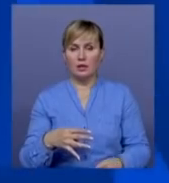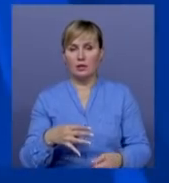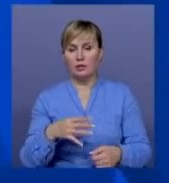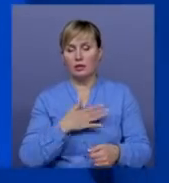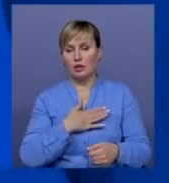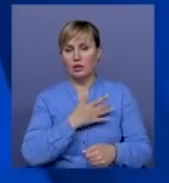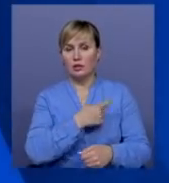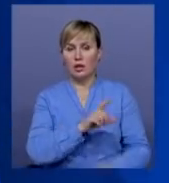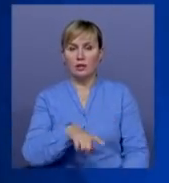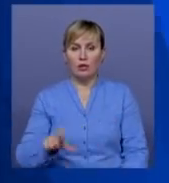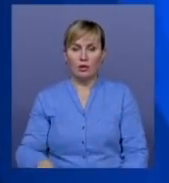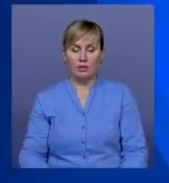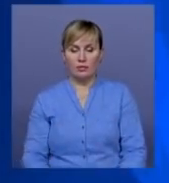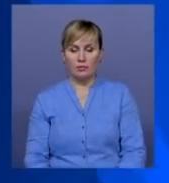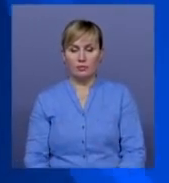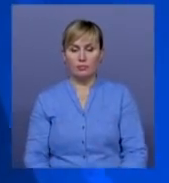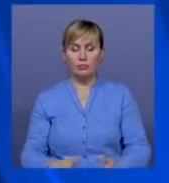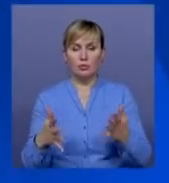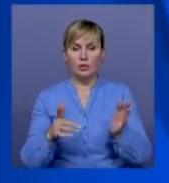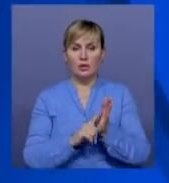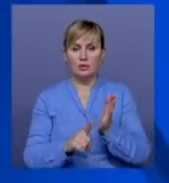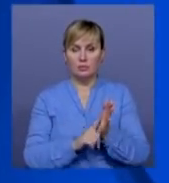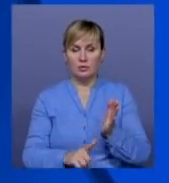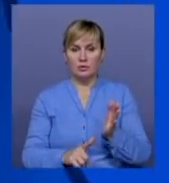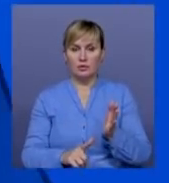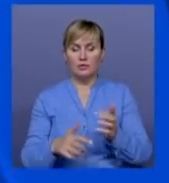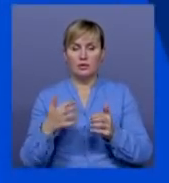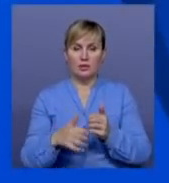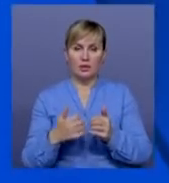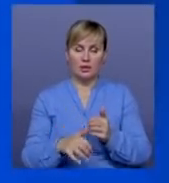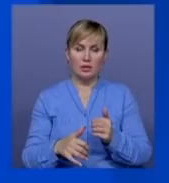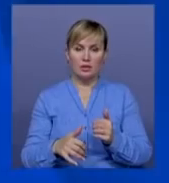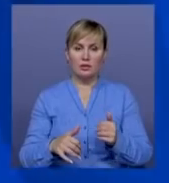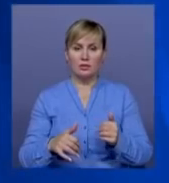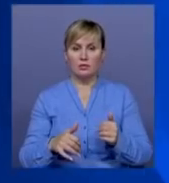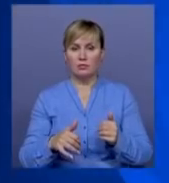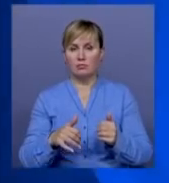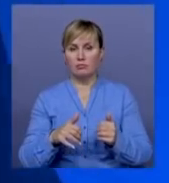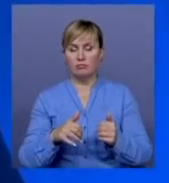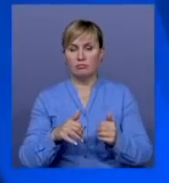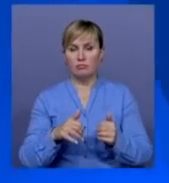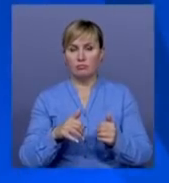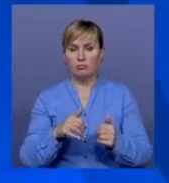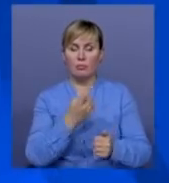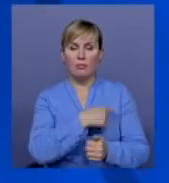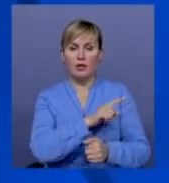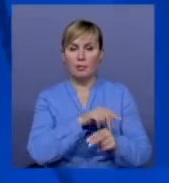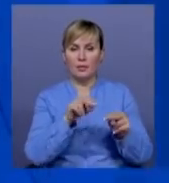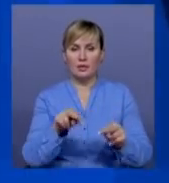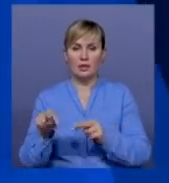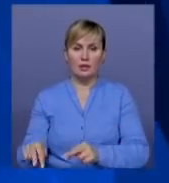докторов, более 70 среднего медперсонала, более 70 младшего медперсонала.